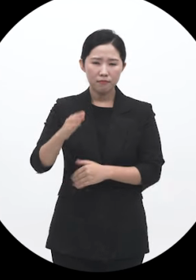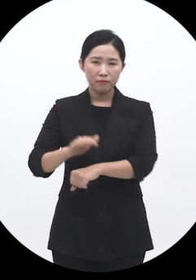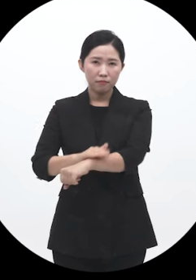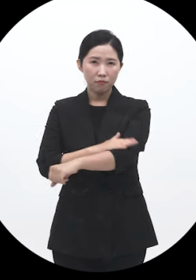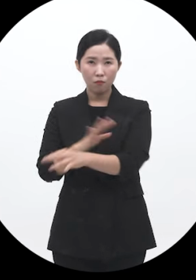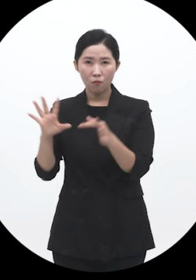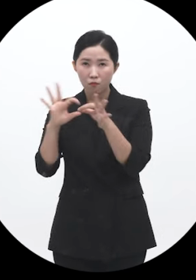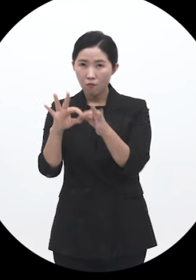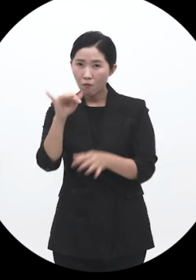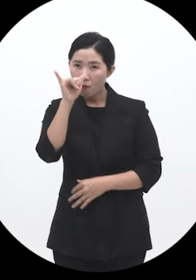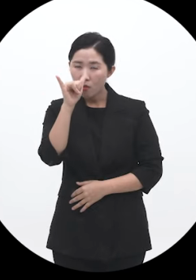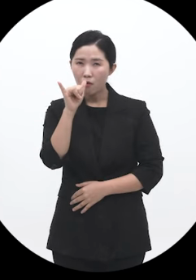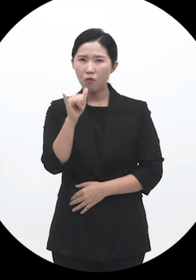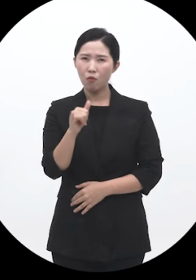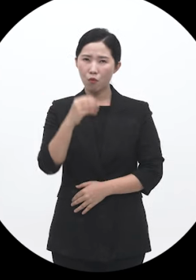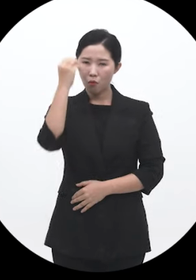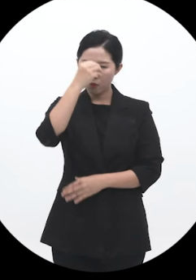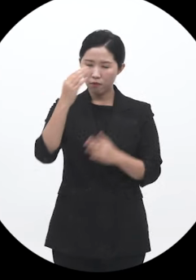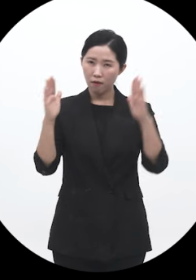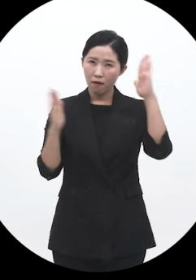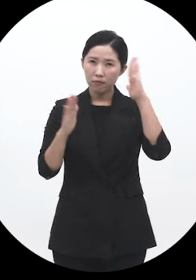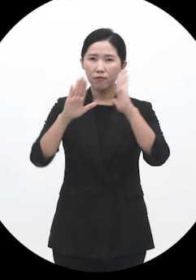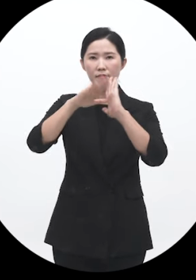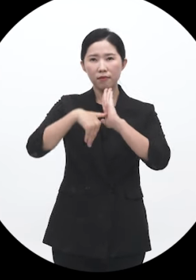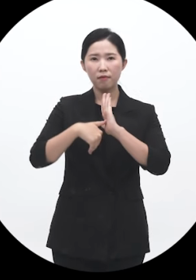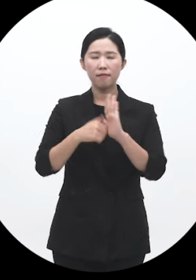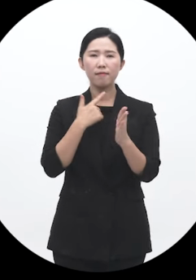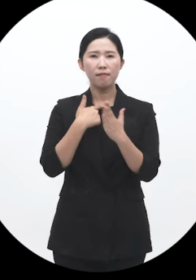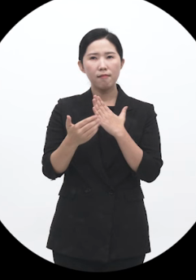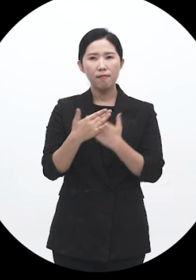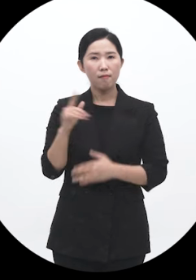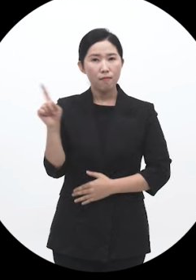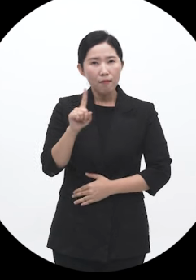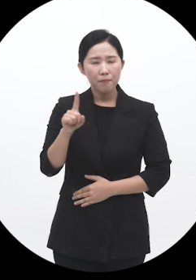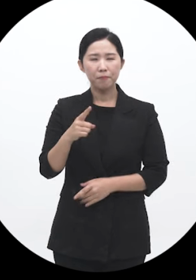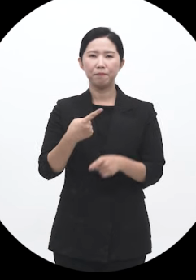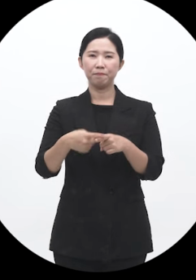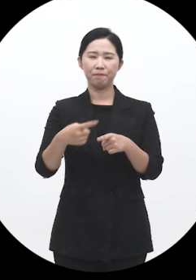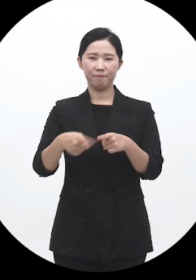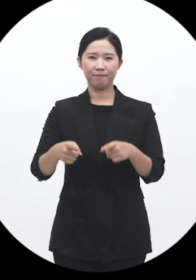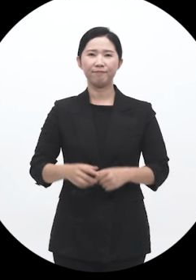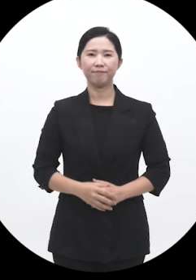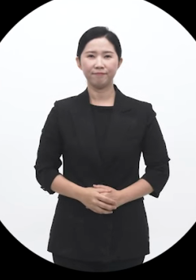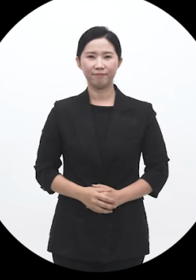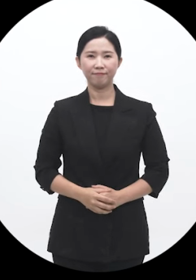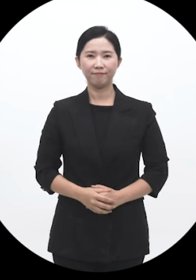이수했는지, 고등학교에서 어떤 탐색을 하고 경험을 했는지를 평가합니다.